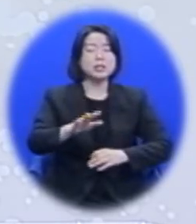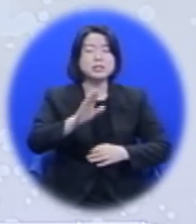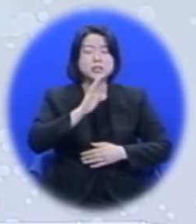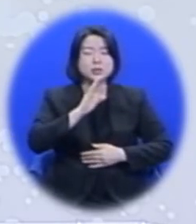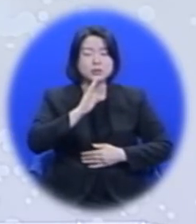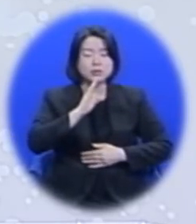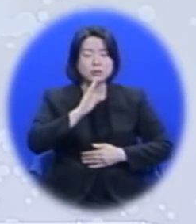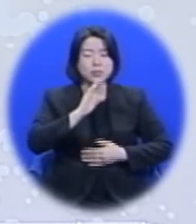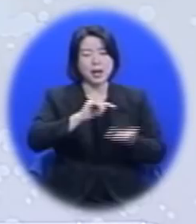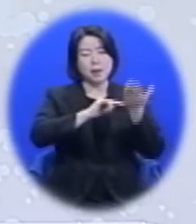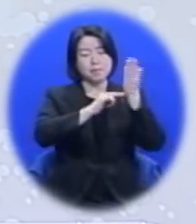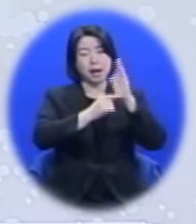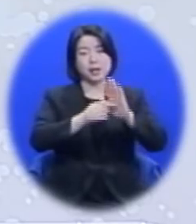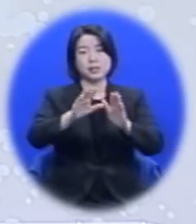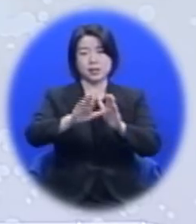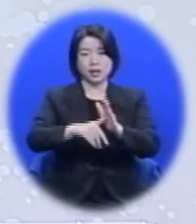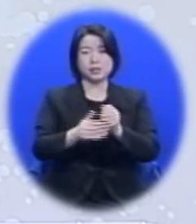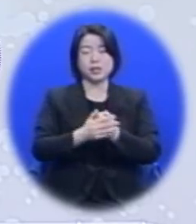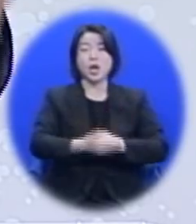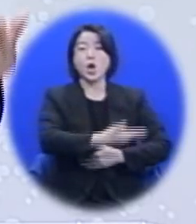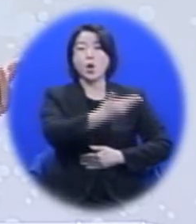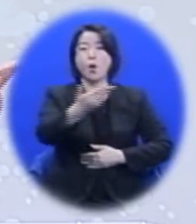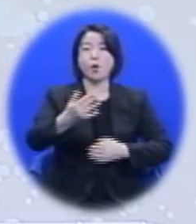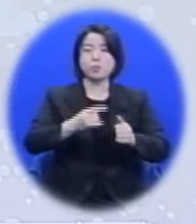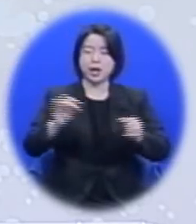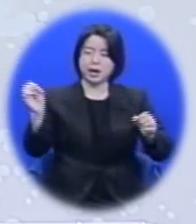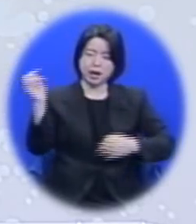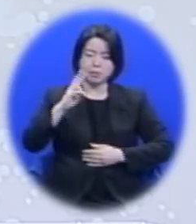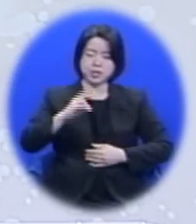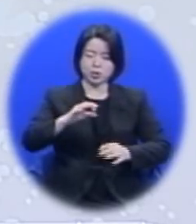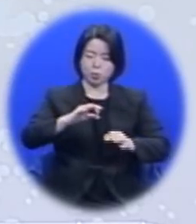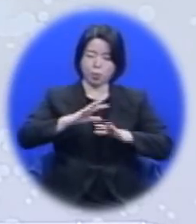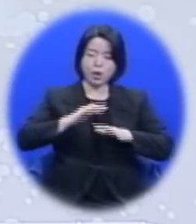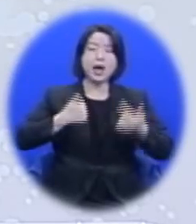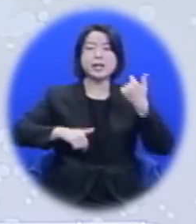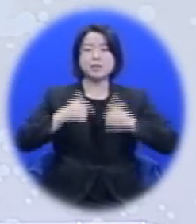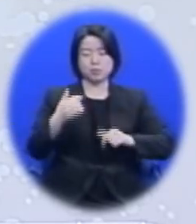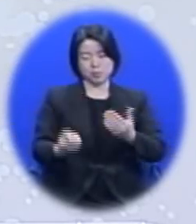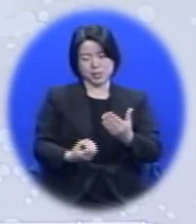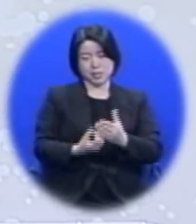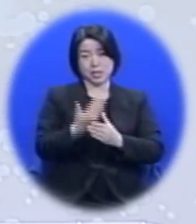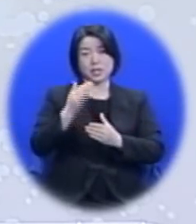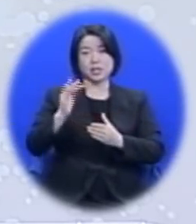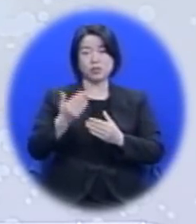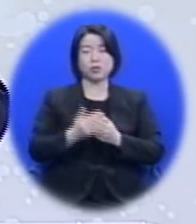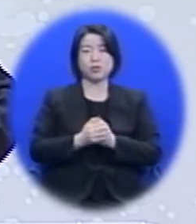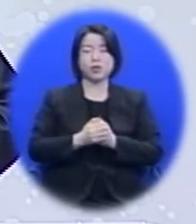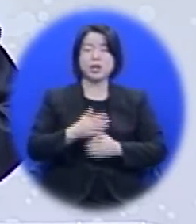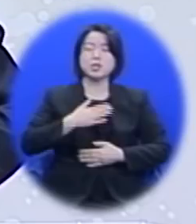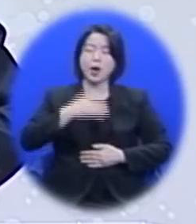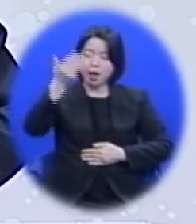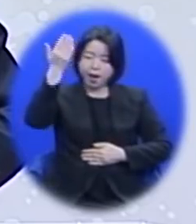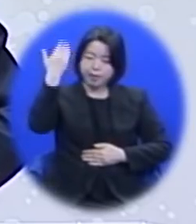때 여러분에게는 갑자기 놀라운 기쁨이 생기게 됩니다. 저는